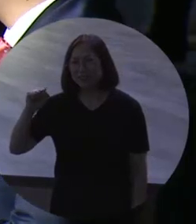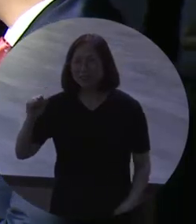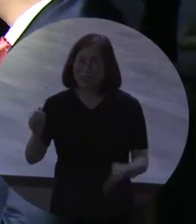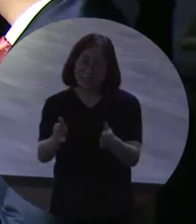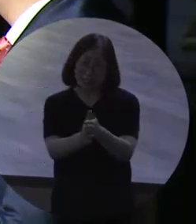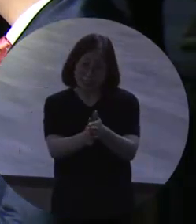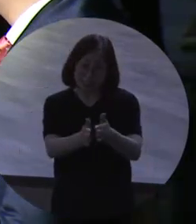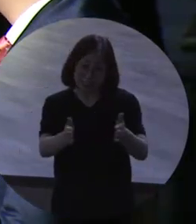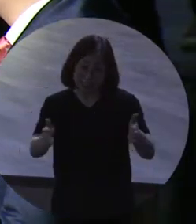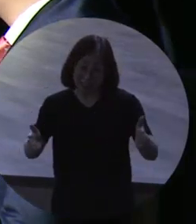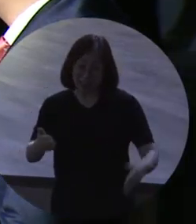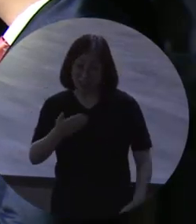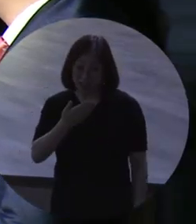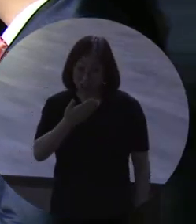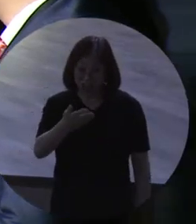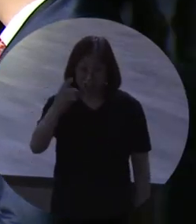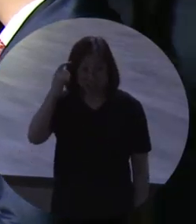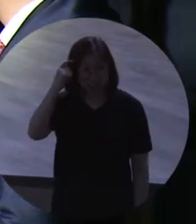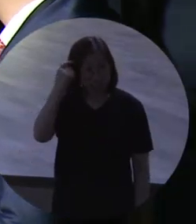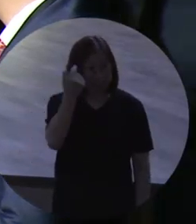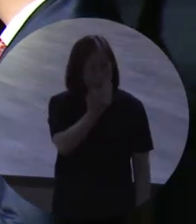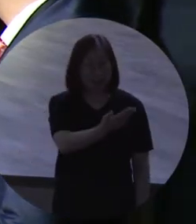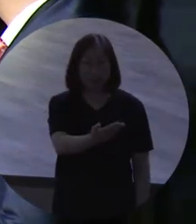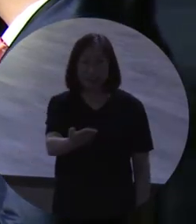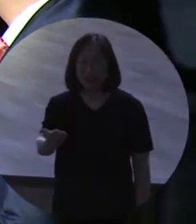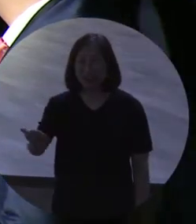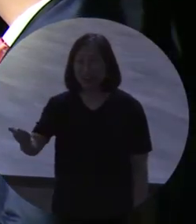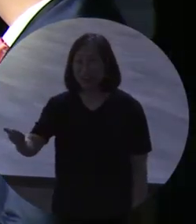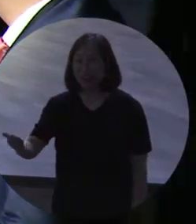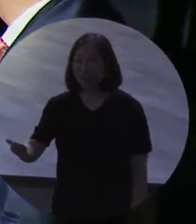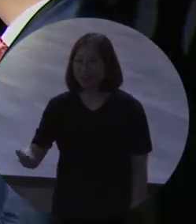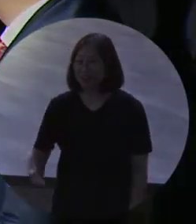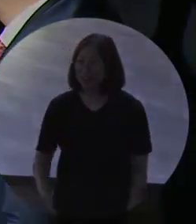장가갈 수 있을까?